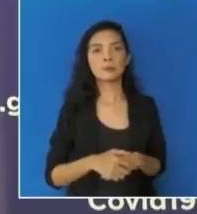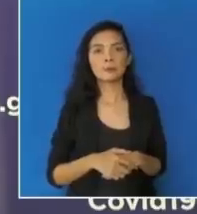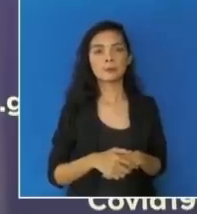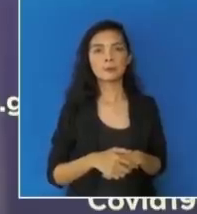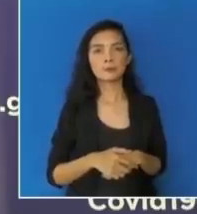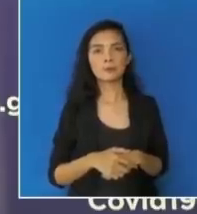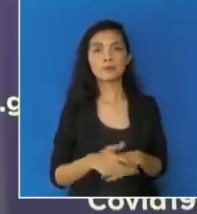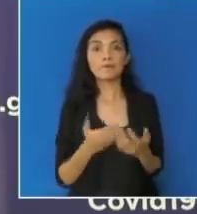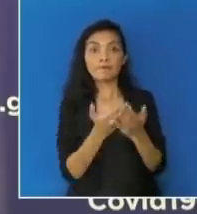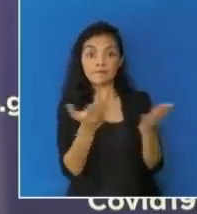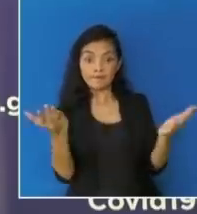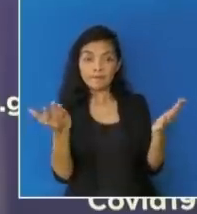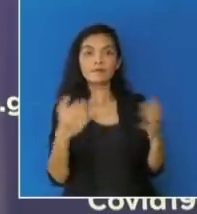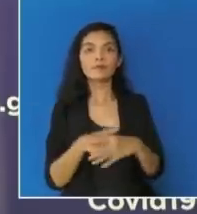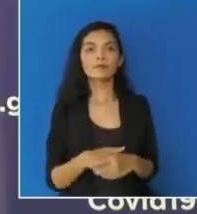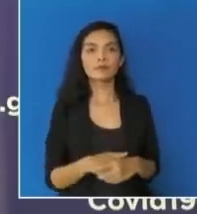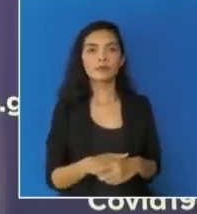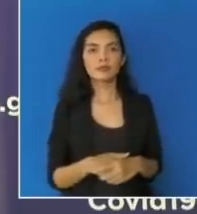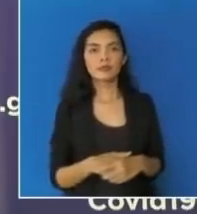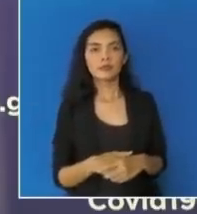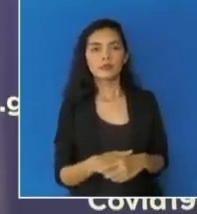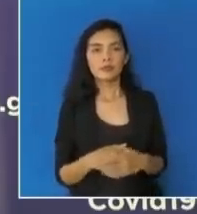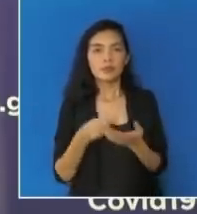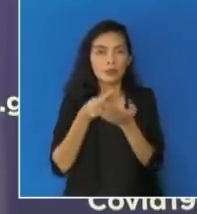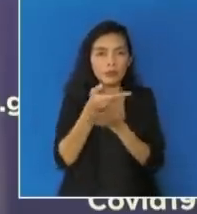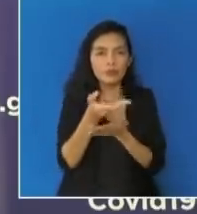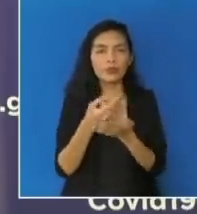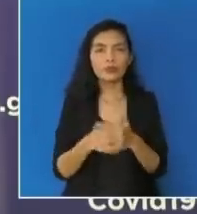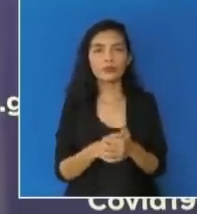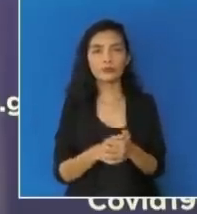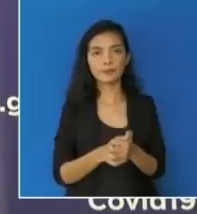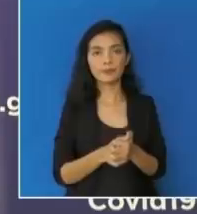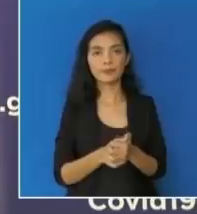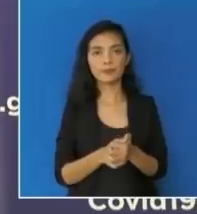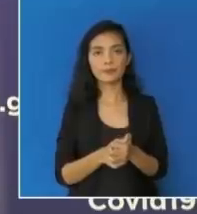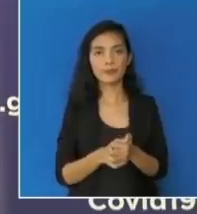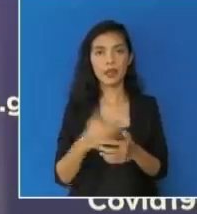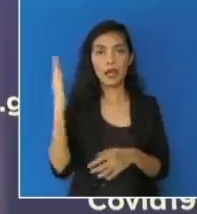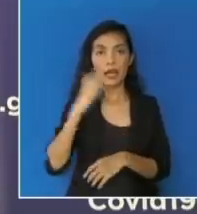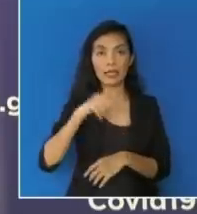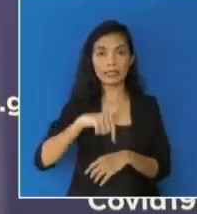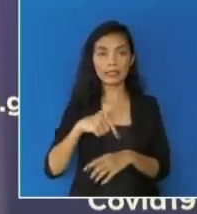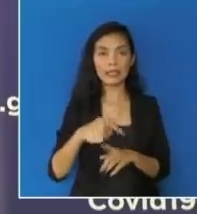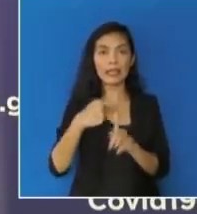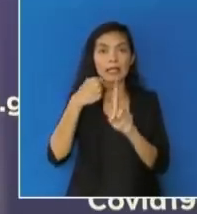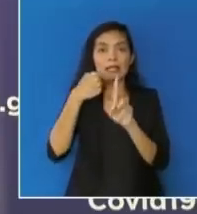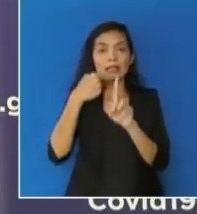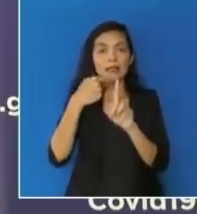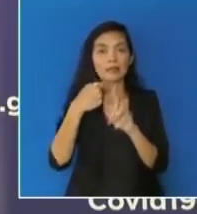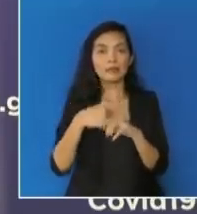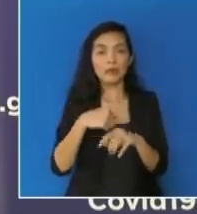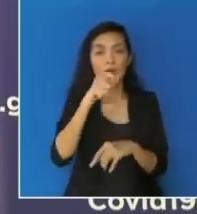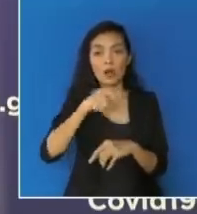Saudara-saudara, secara rinci dapat kami sampaikan sebagai berikut. Pada hari ini bertambah kasus